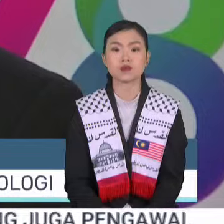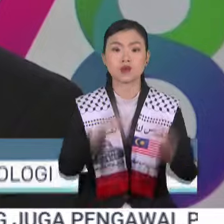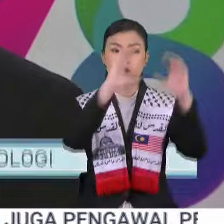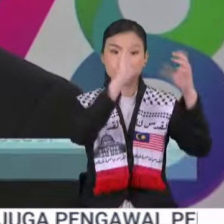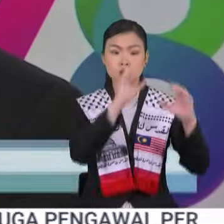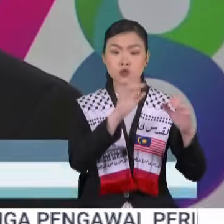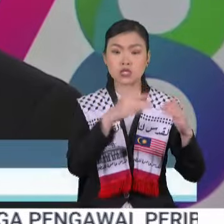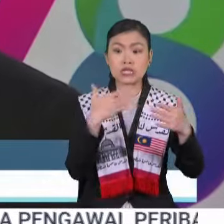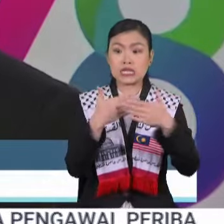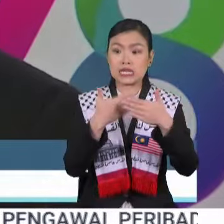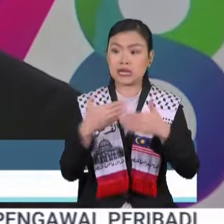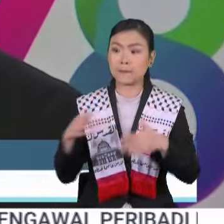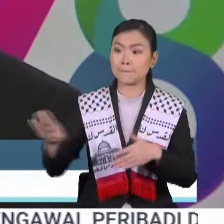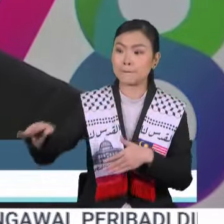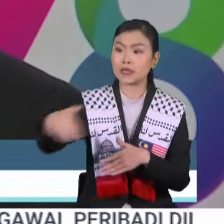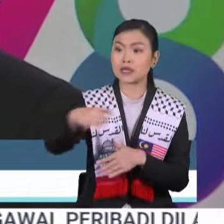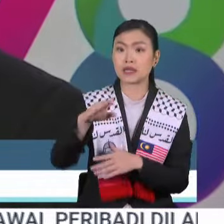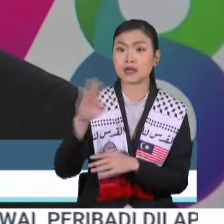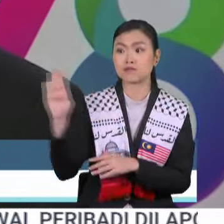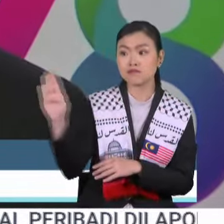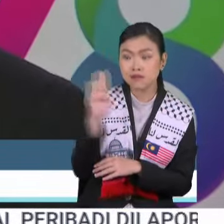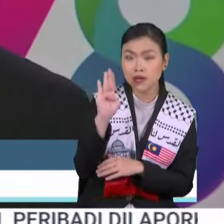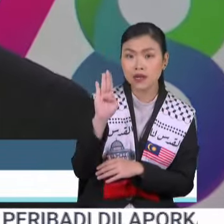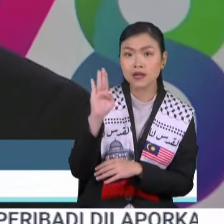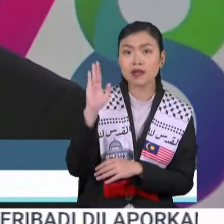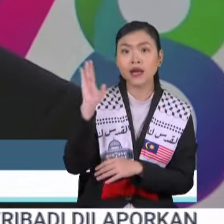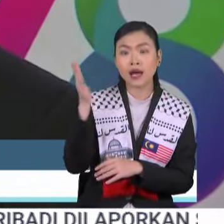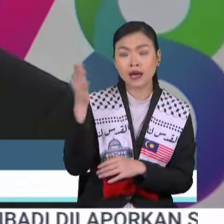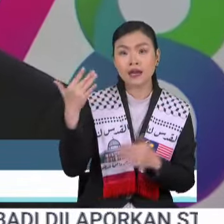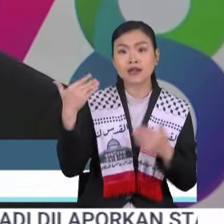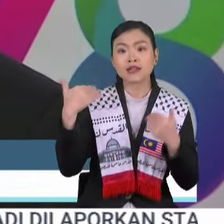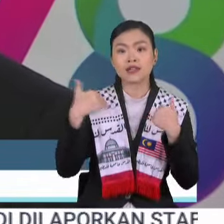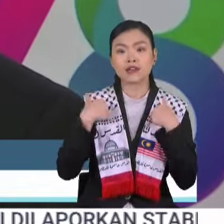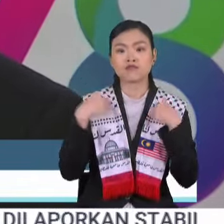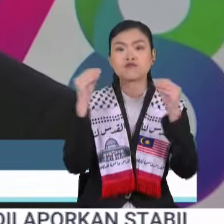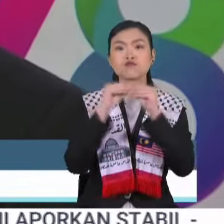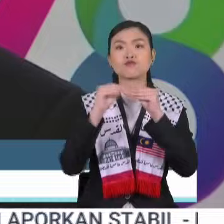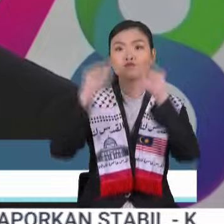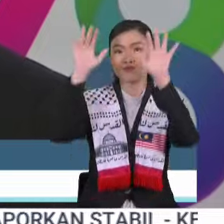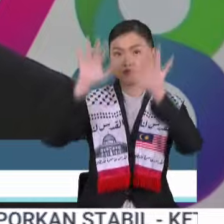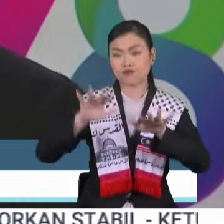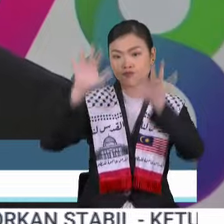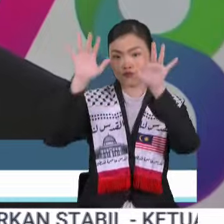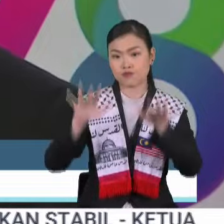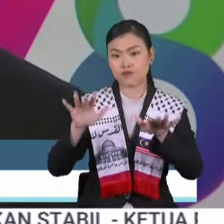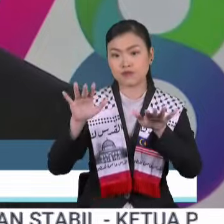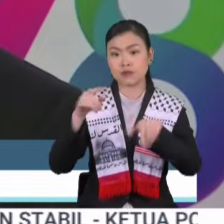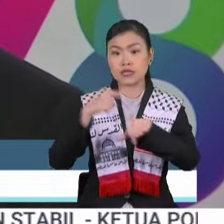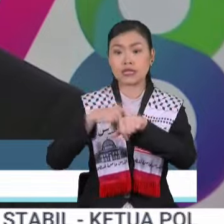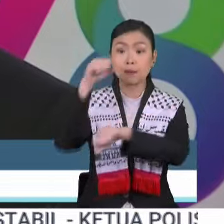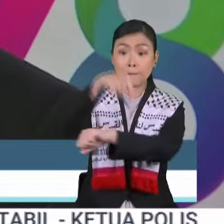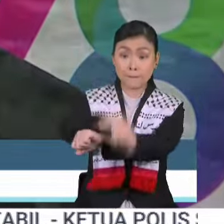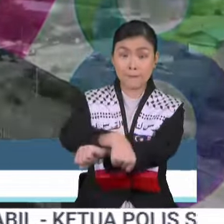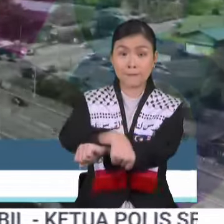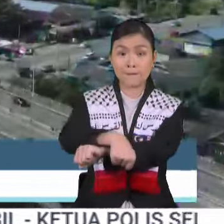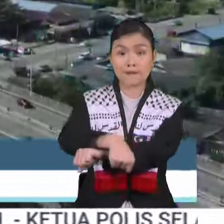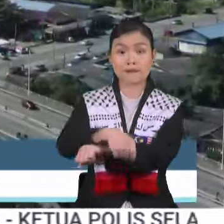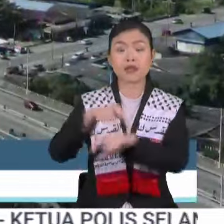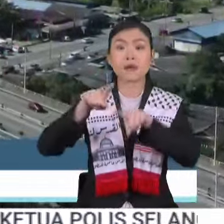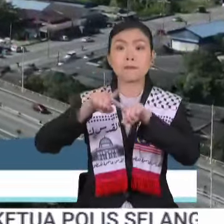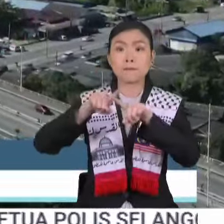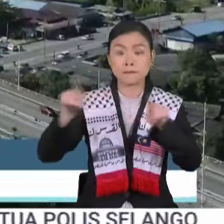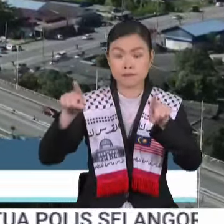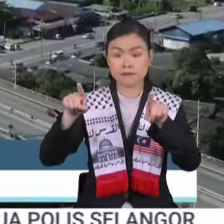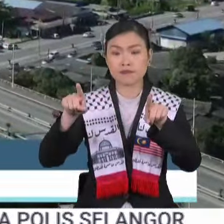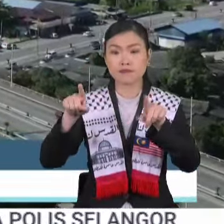belah pantai barat Semenanjung ianya akan menerima lebih hujan pada petang ataupun awal malam. Tapi tidak pada kawasan orang kata di